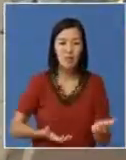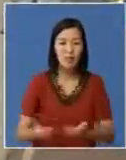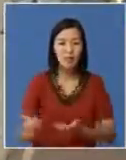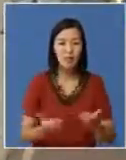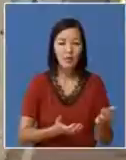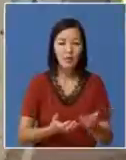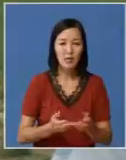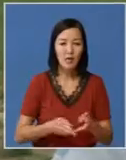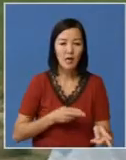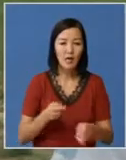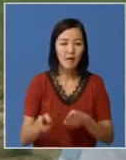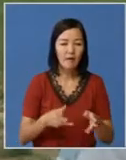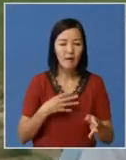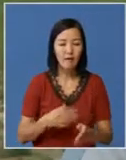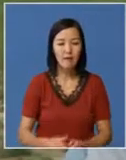и хоккей.